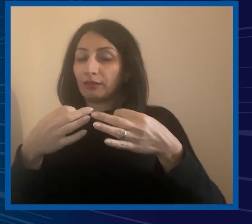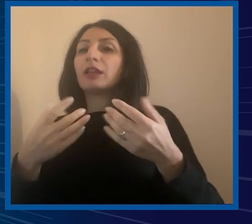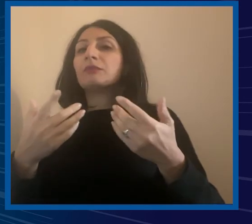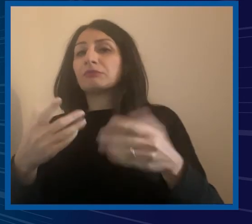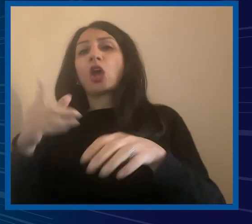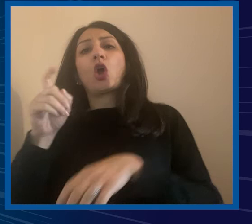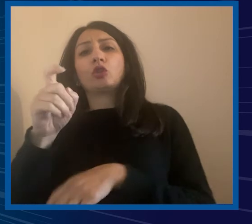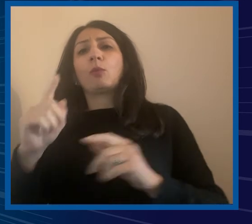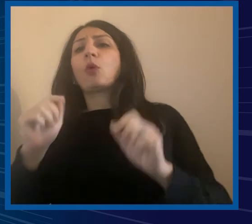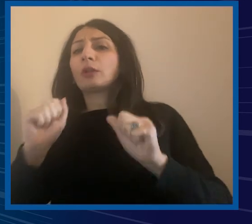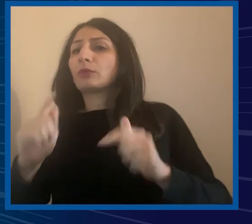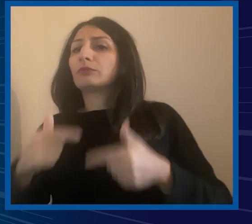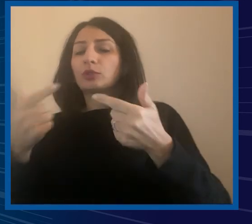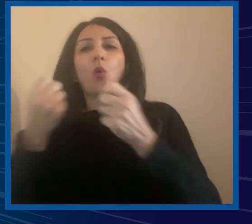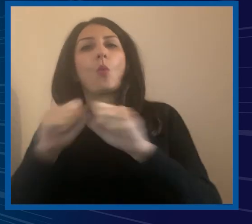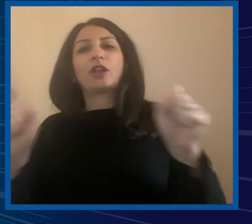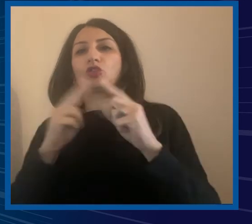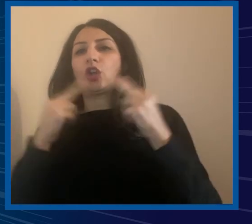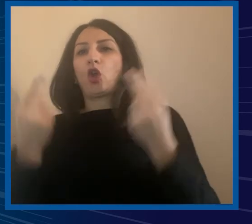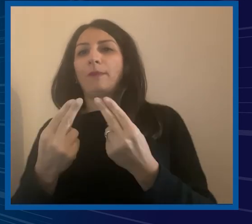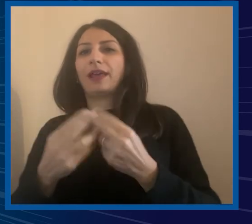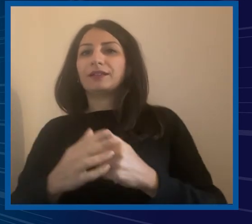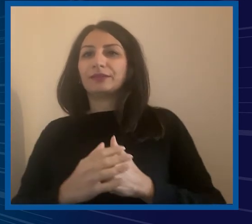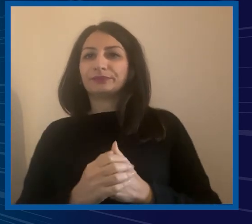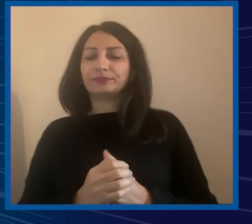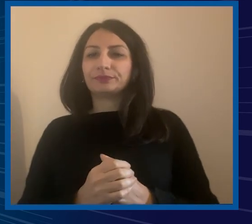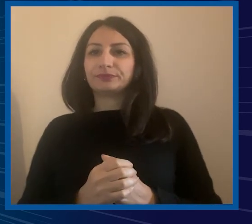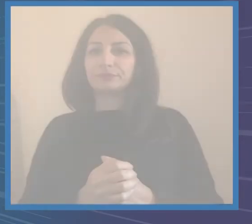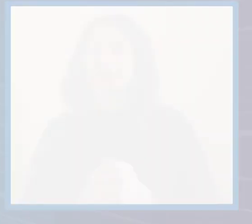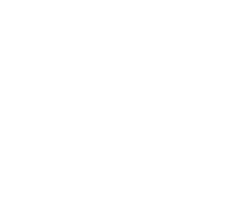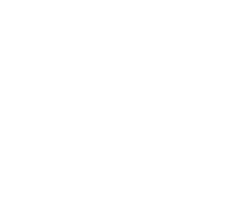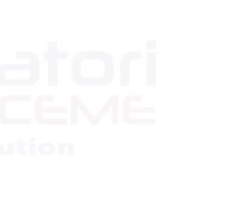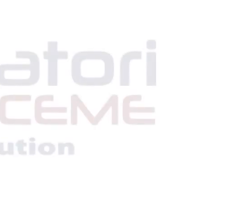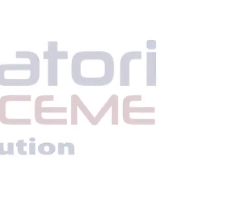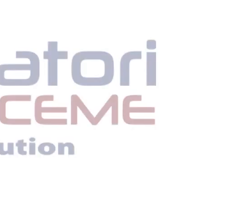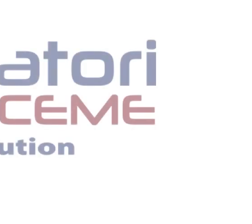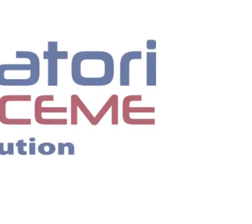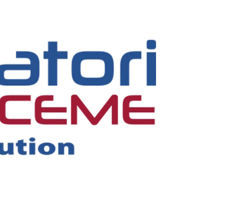di precisione che potrebbe consentire la completa guarigione dalle neoplasie.